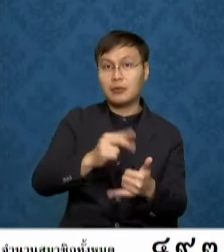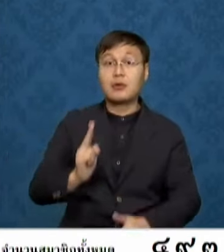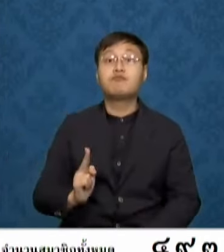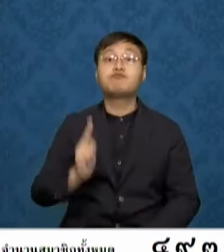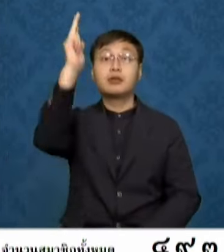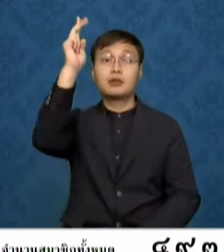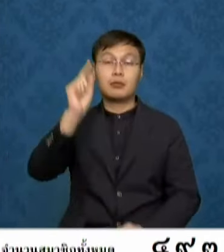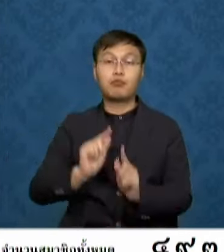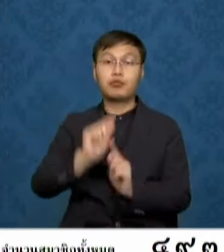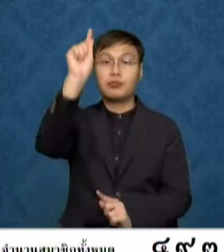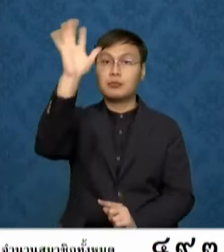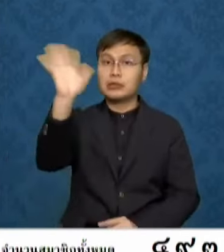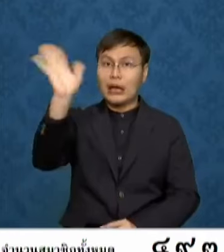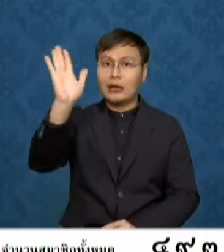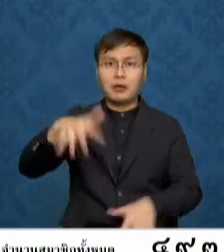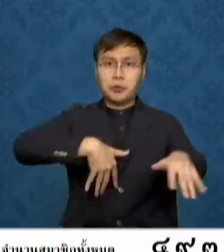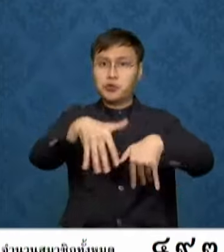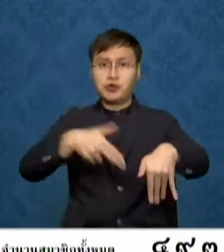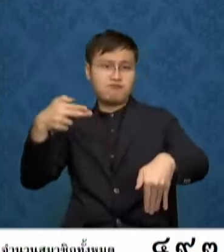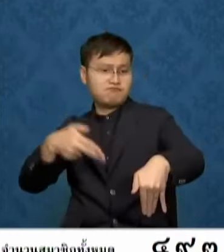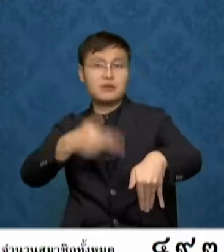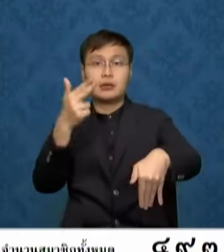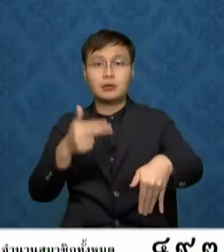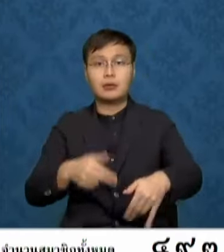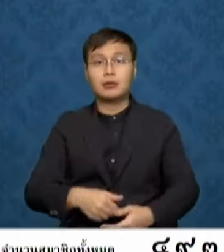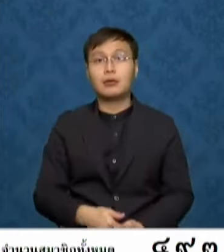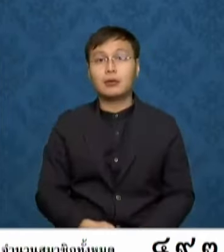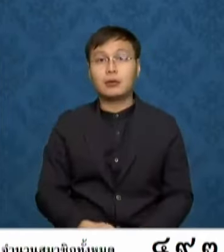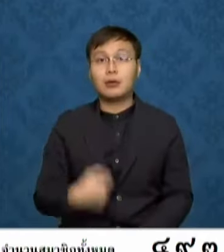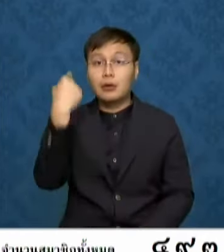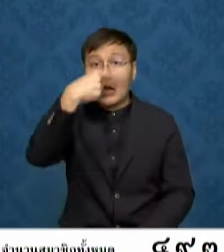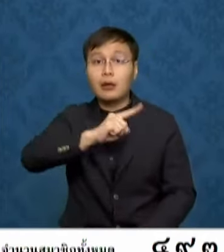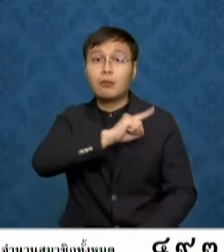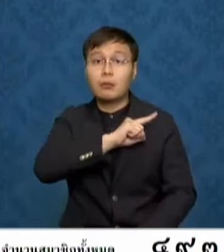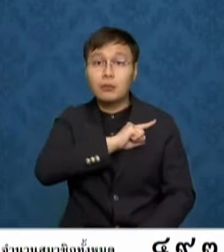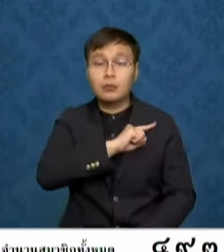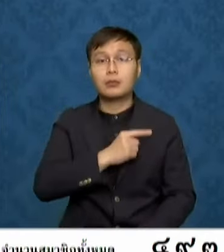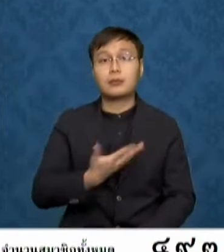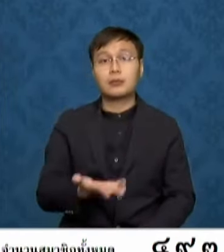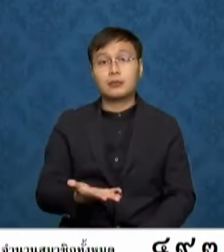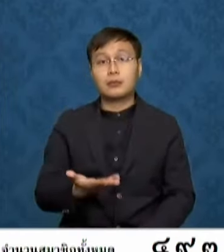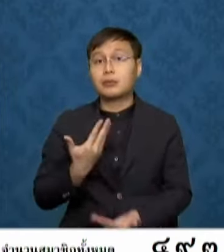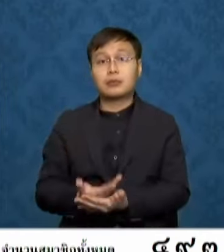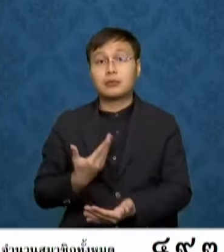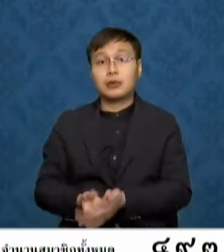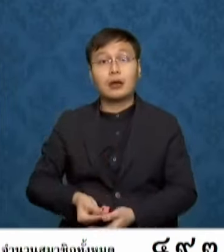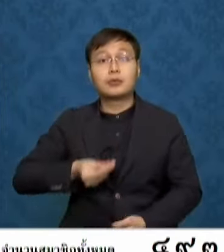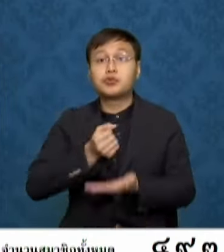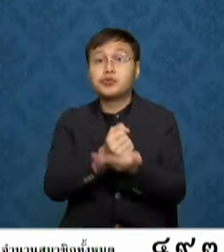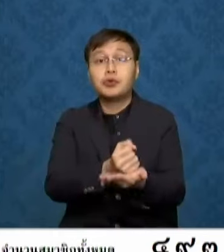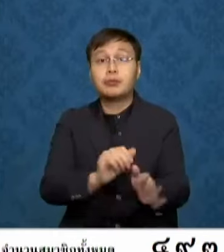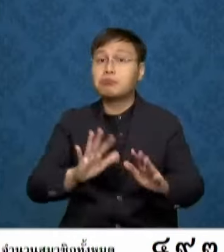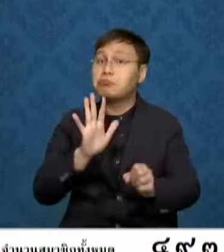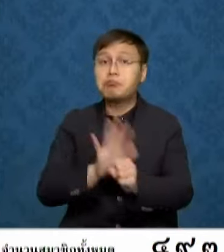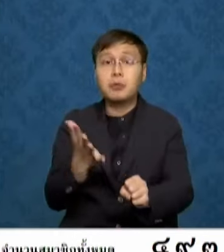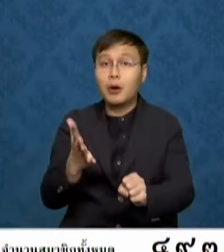ฟ้าข้อเท็จจริงคือเขายิงชาวบ้านและใครจะเป็นคนรับผิดชอบการให้เงินช่วยเหลือเรานั้นไม่พอเรา